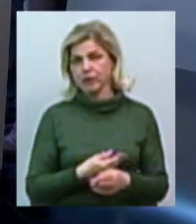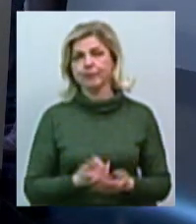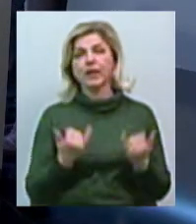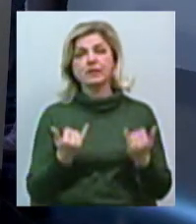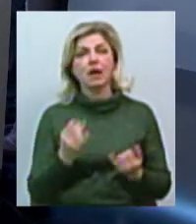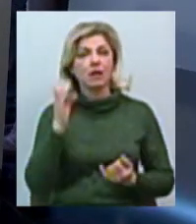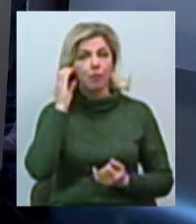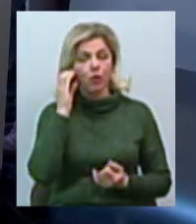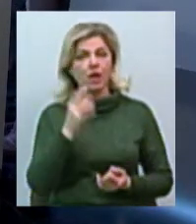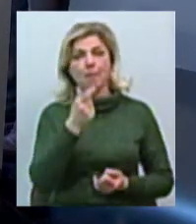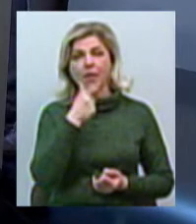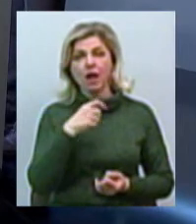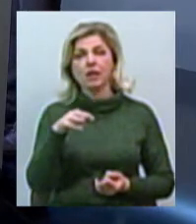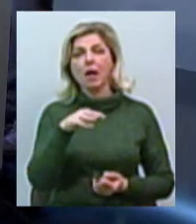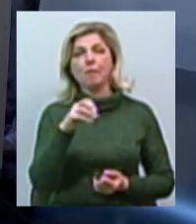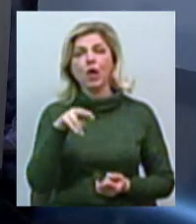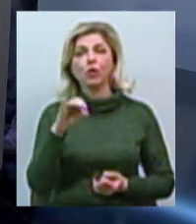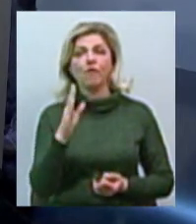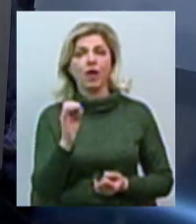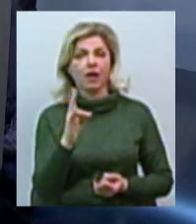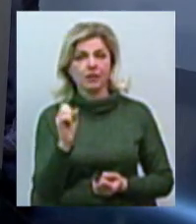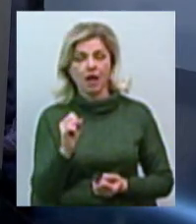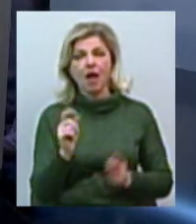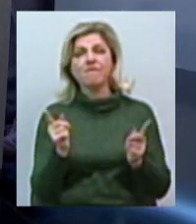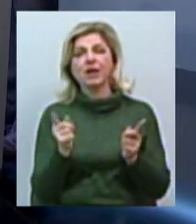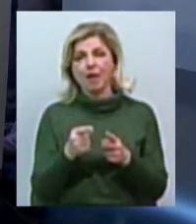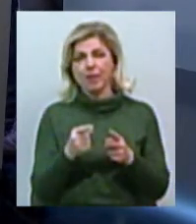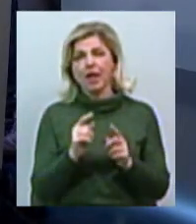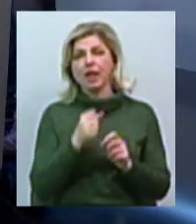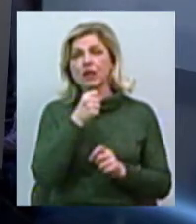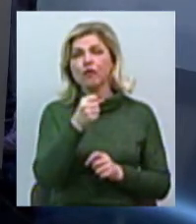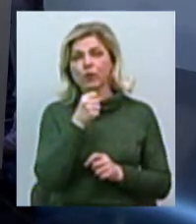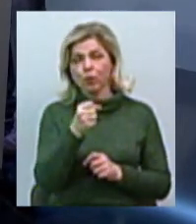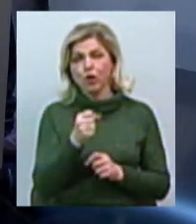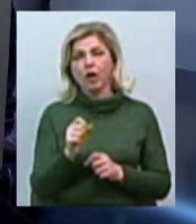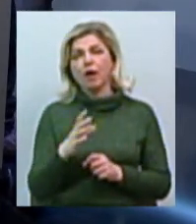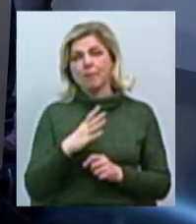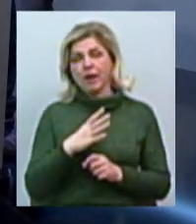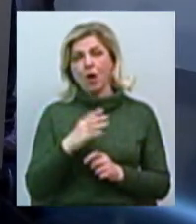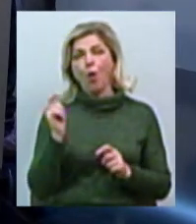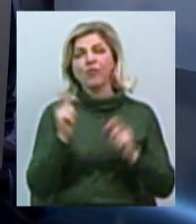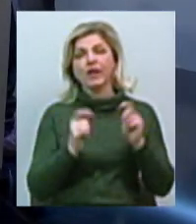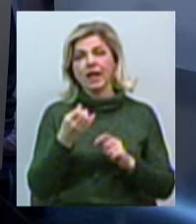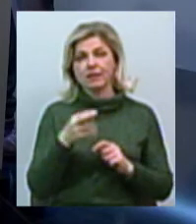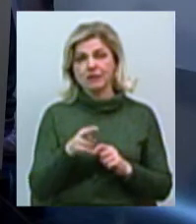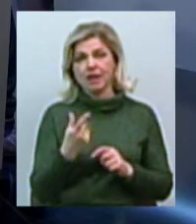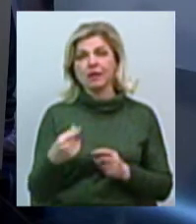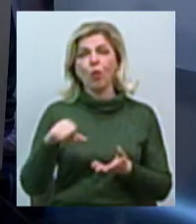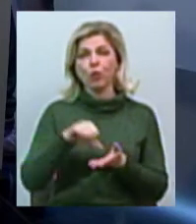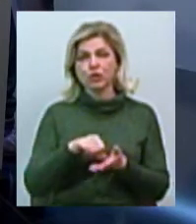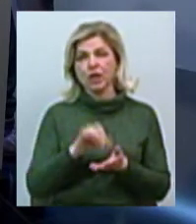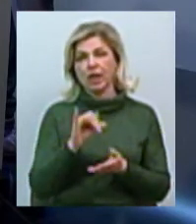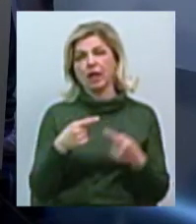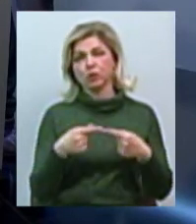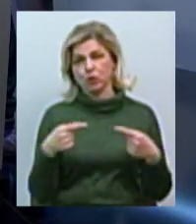послухаємо пана Милованова. Фрагмент інтерв'ю, що було в сюжеті, це інтерв'ю з прес-конференції, в якій взяв участь він, інші